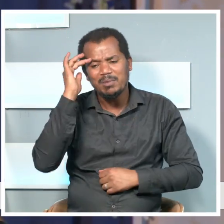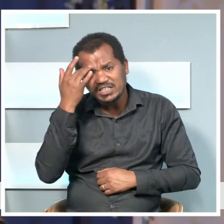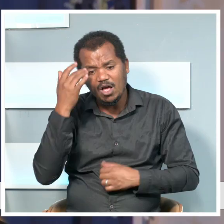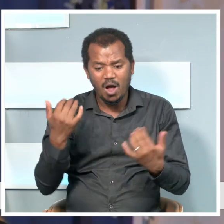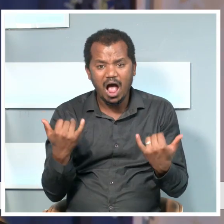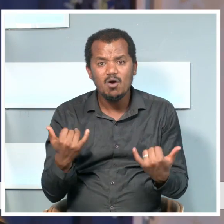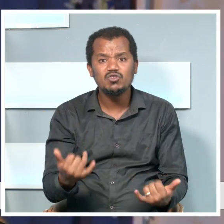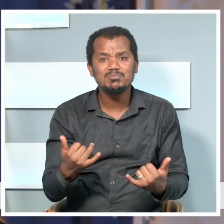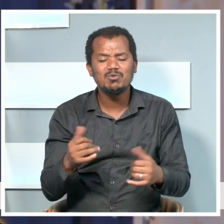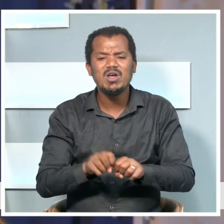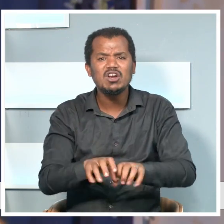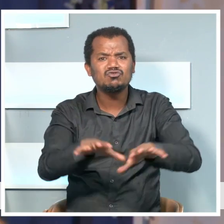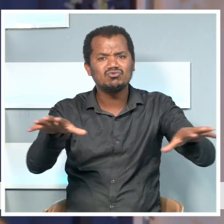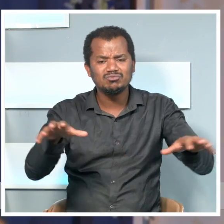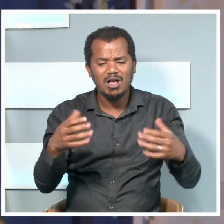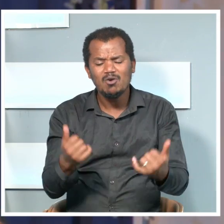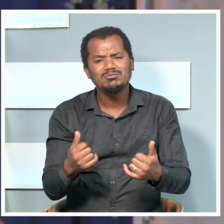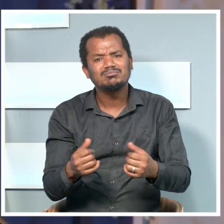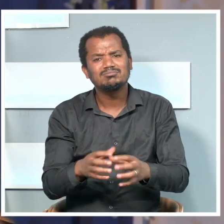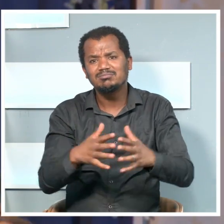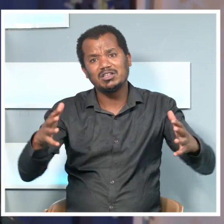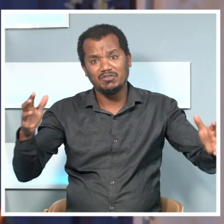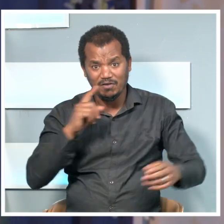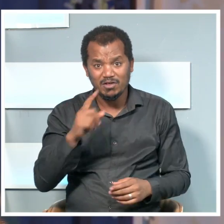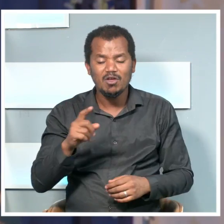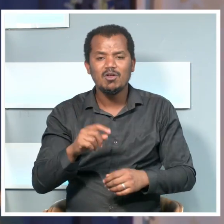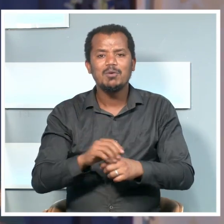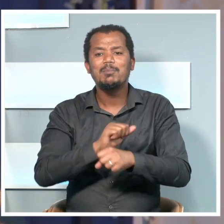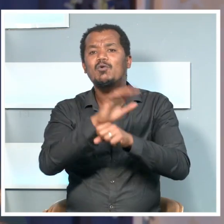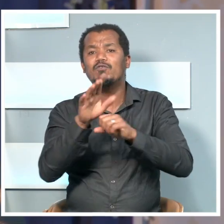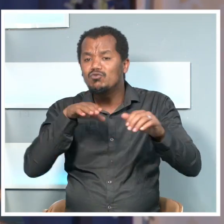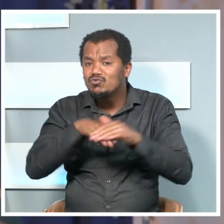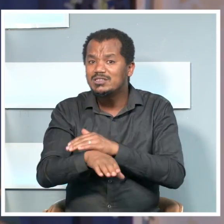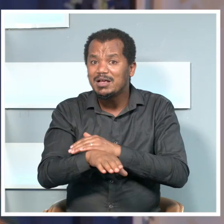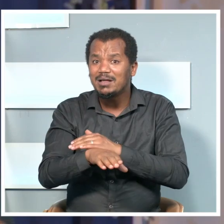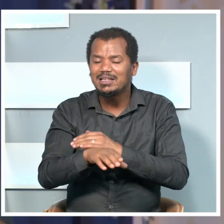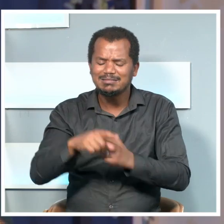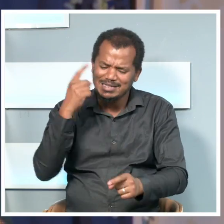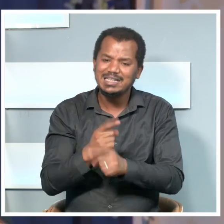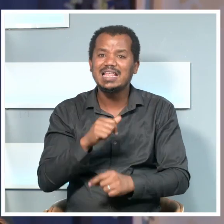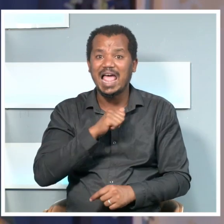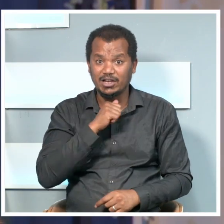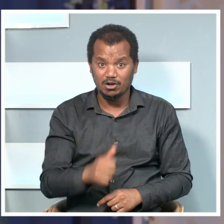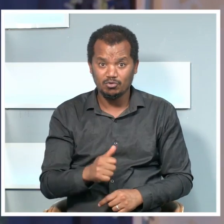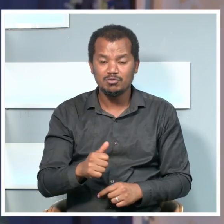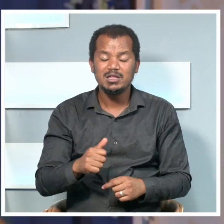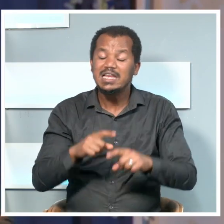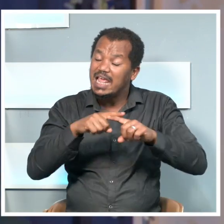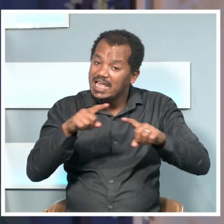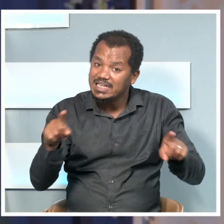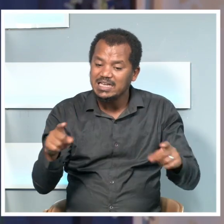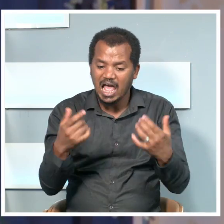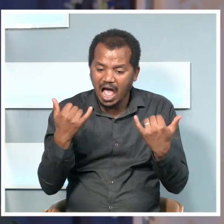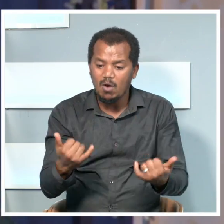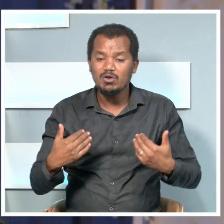አሁንም ወይንም ወረሽኙ አሁንም በብዙ ያጠቃን ነው ያለነው። ድህረ ኮቪድ ውስጥ መግባታችንን እርግጠኛ አይደለሁም በኔ በኩል። ነገር ግን